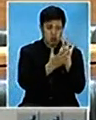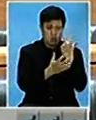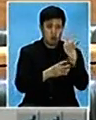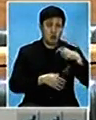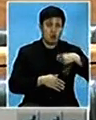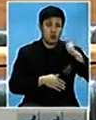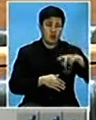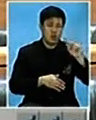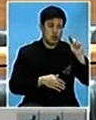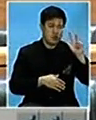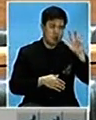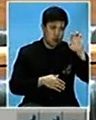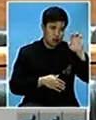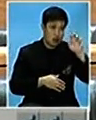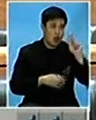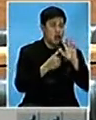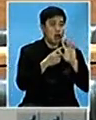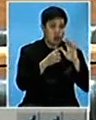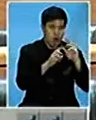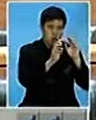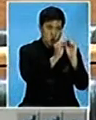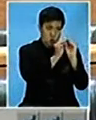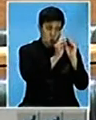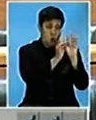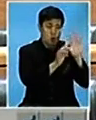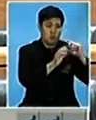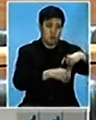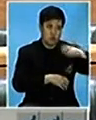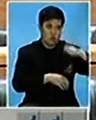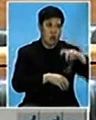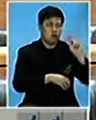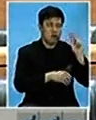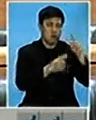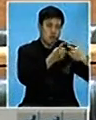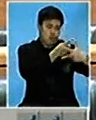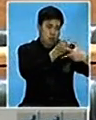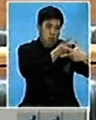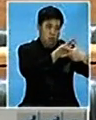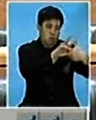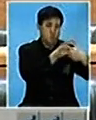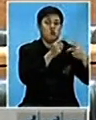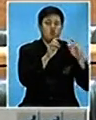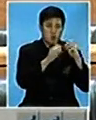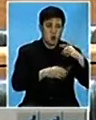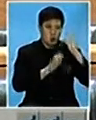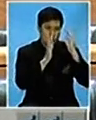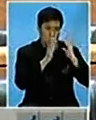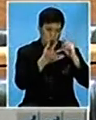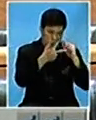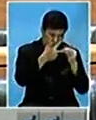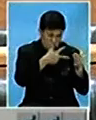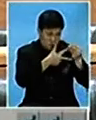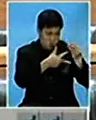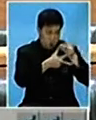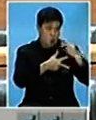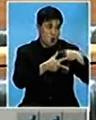าลฎีกามาจากที่ประชุมใหญ่ศาลฎีกาพูดเยอะๆครับว่าคนกว่าจะก้าวขึ้นมาเป็นศาลฎีกาไม่ใ